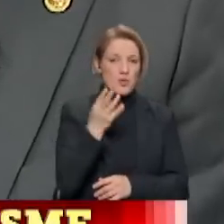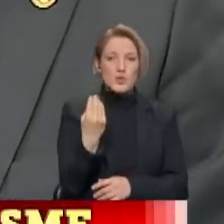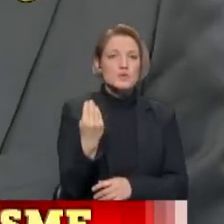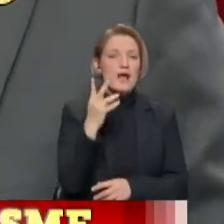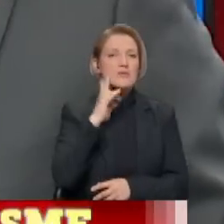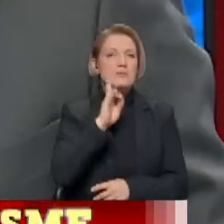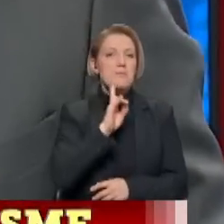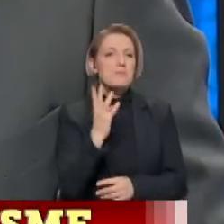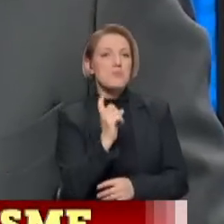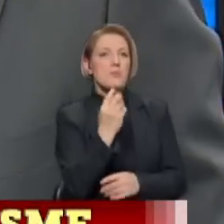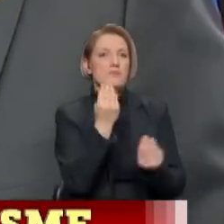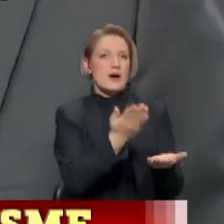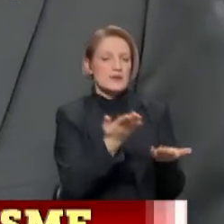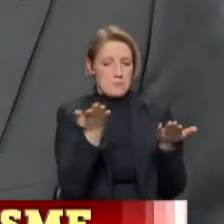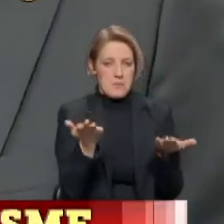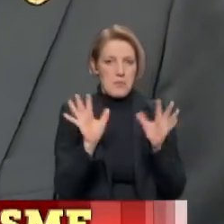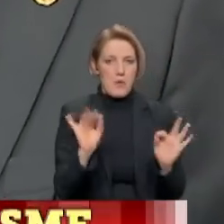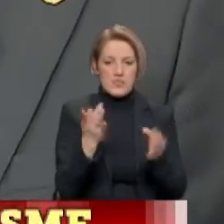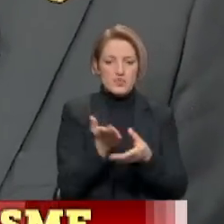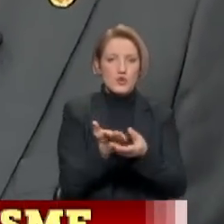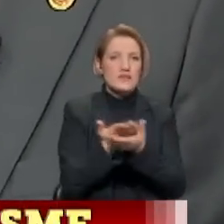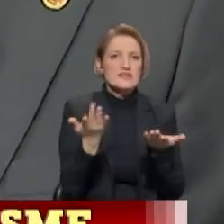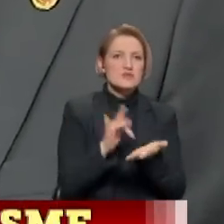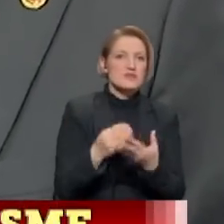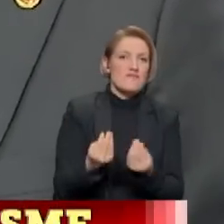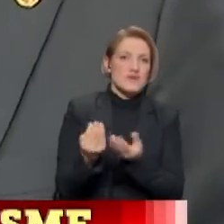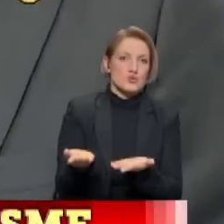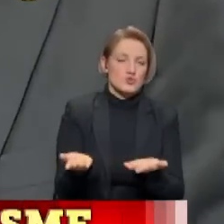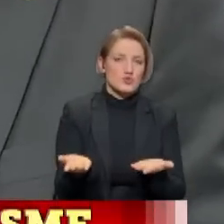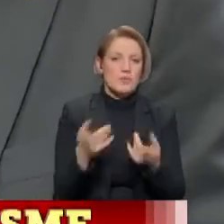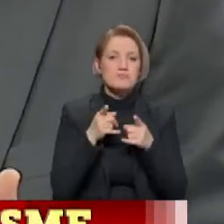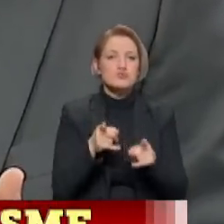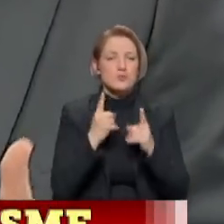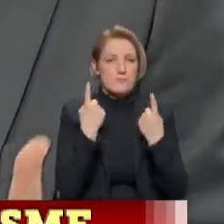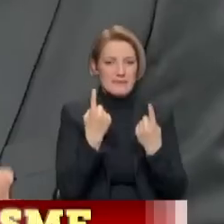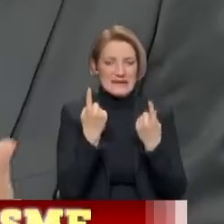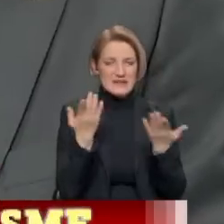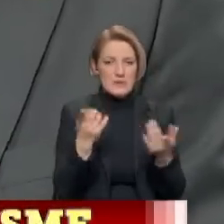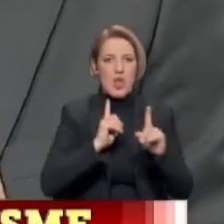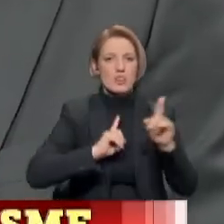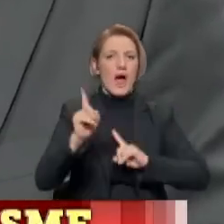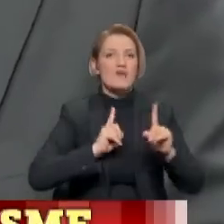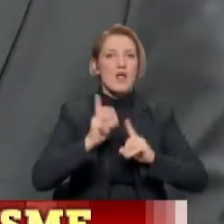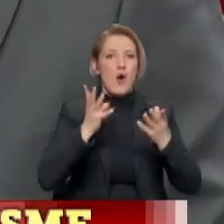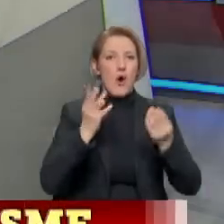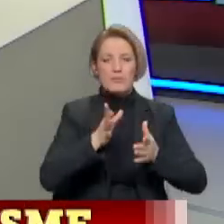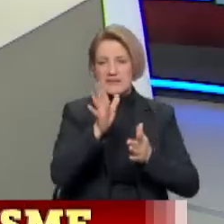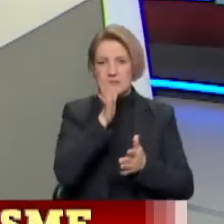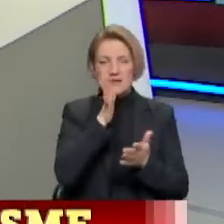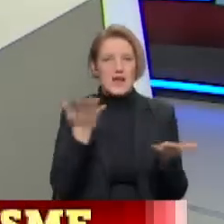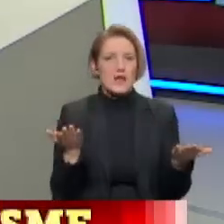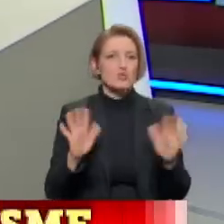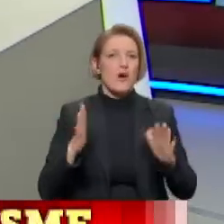cevap vermiş. Şimdi böyle bir dosyada nasıl ceza verebiliyorsunuz ya? Böyle bir davanın olması bile bir